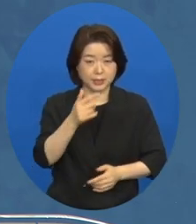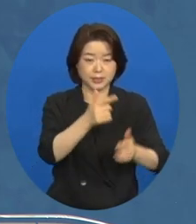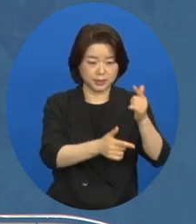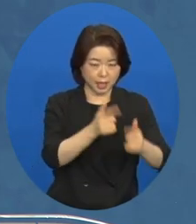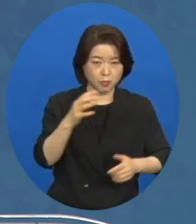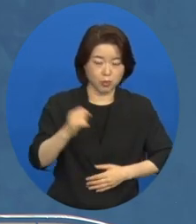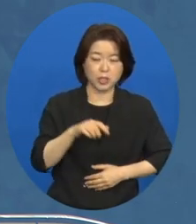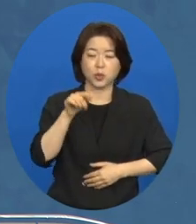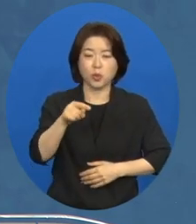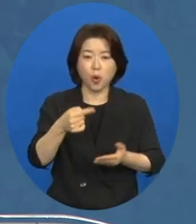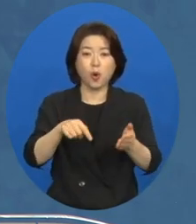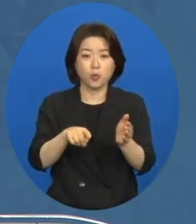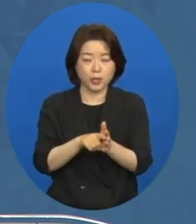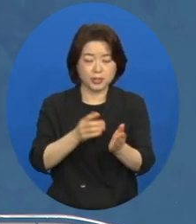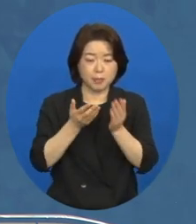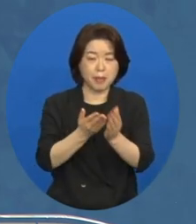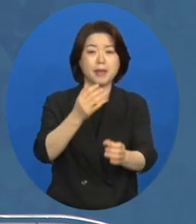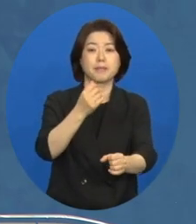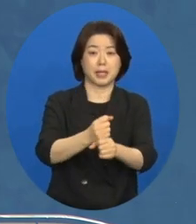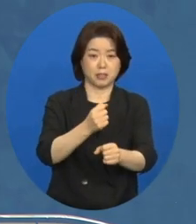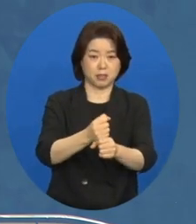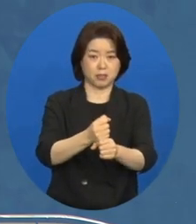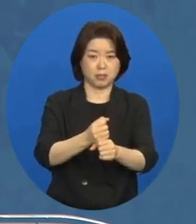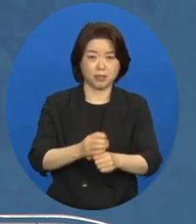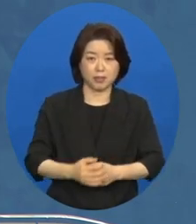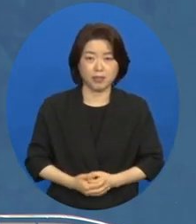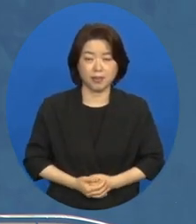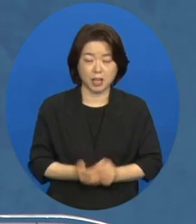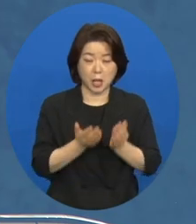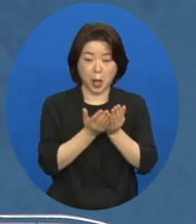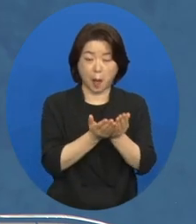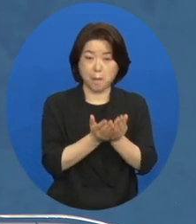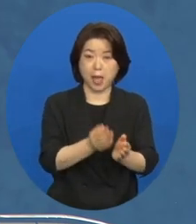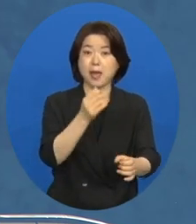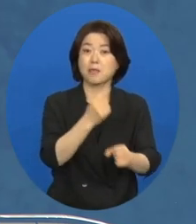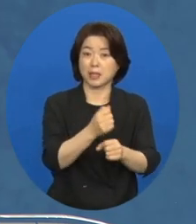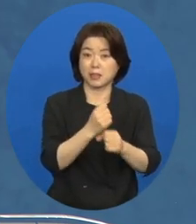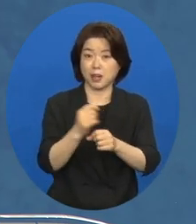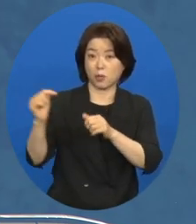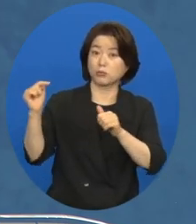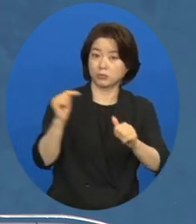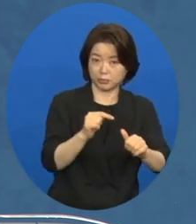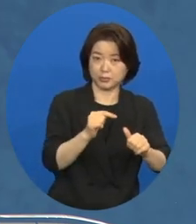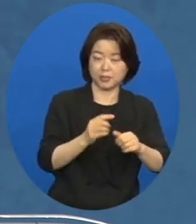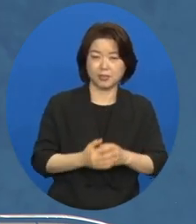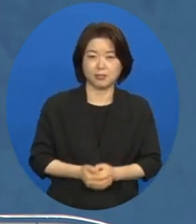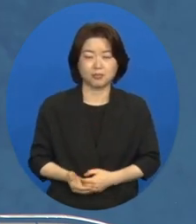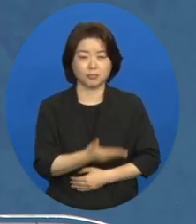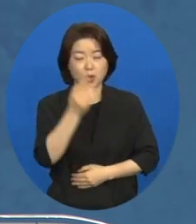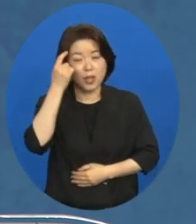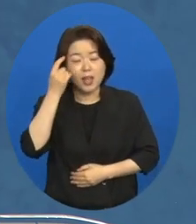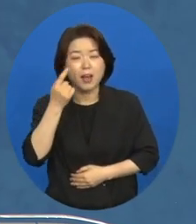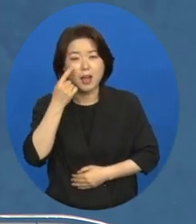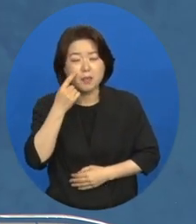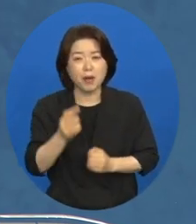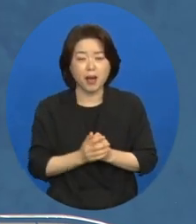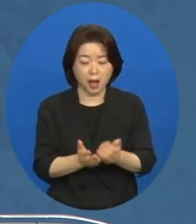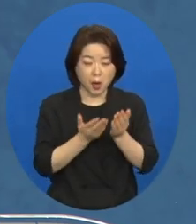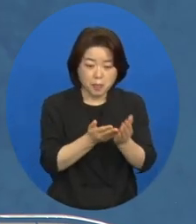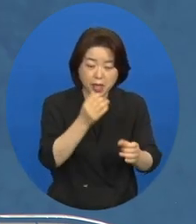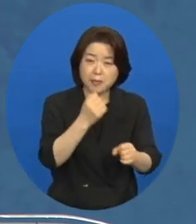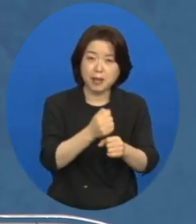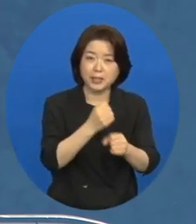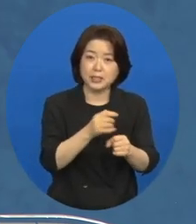위하여 방주를 만들되, 방주를 만들라는 거죠. 그런데 여러분 한번 생각해 보세요. 이 방주를